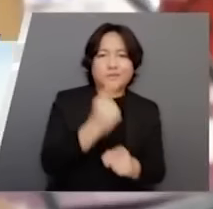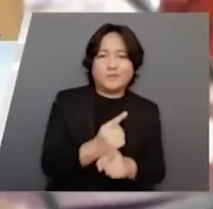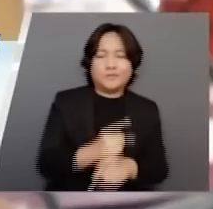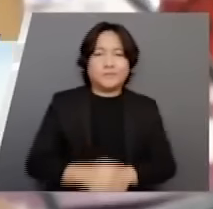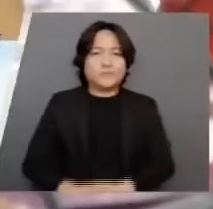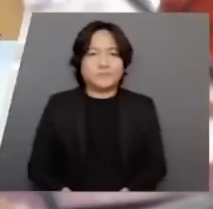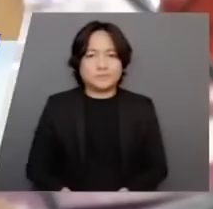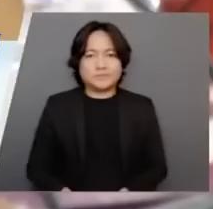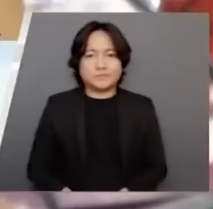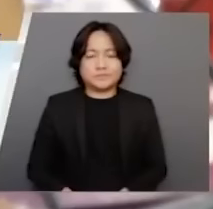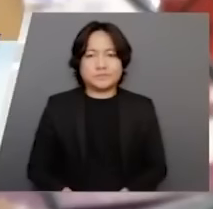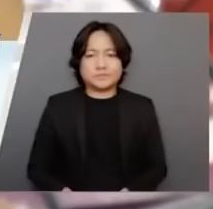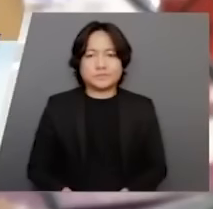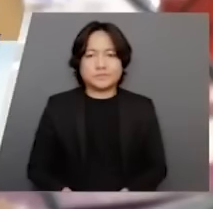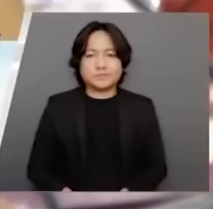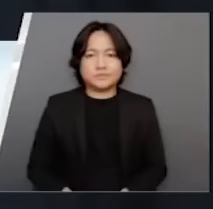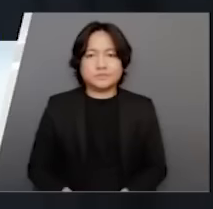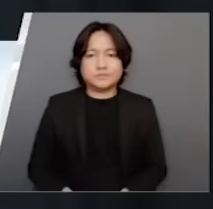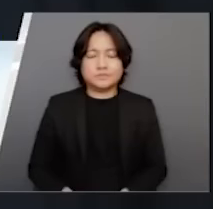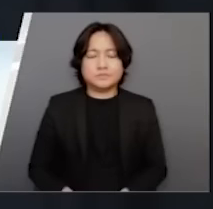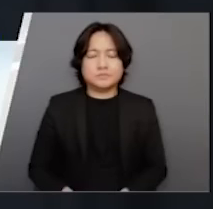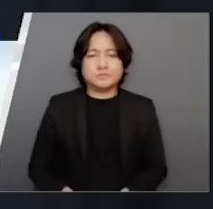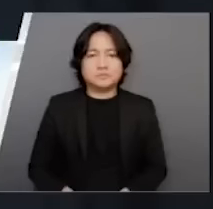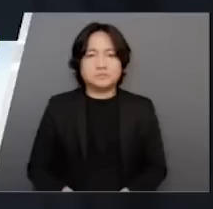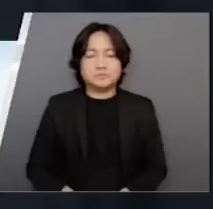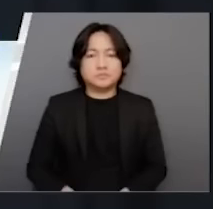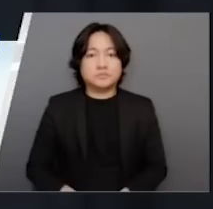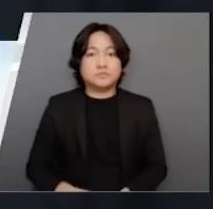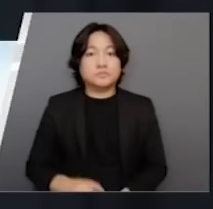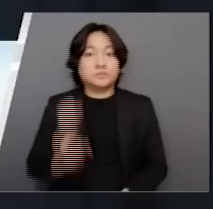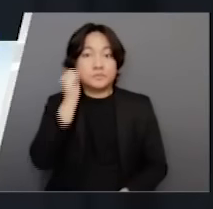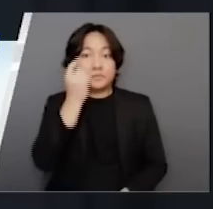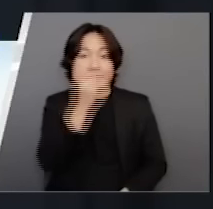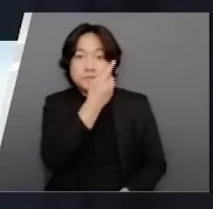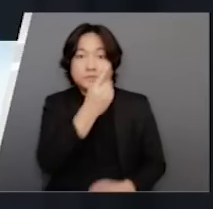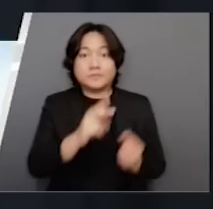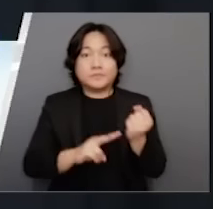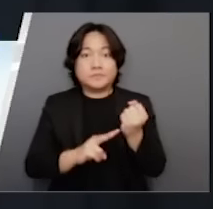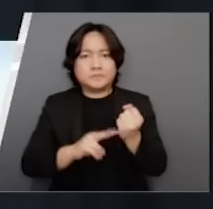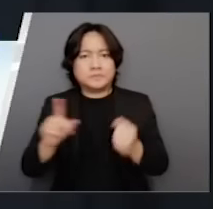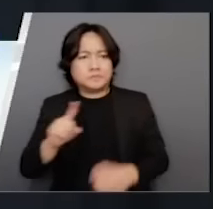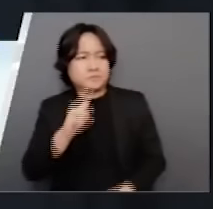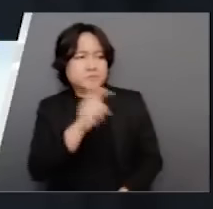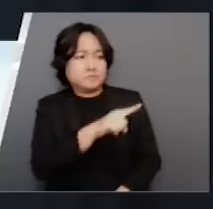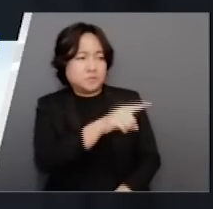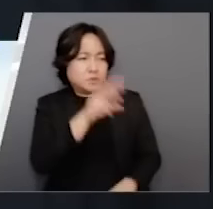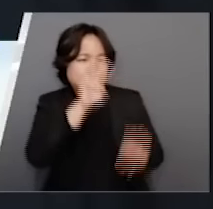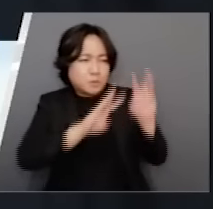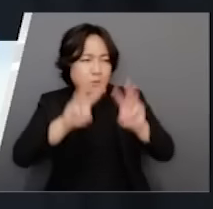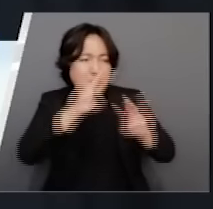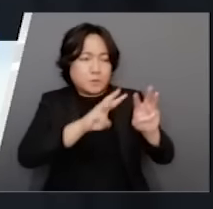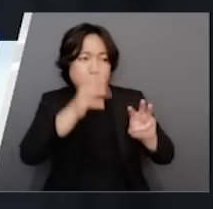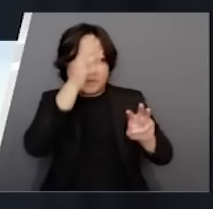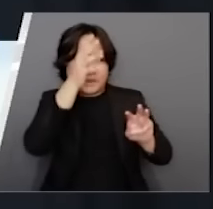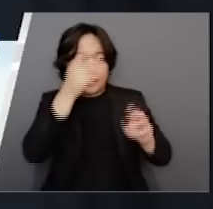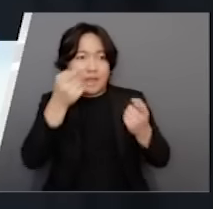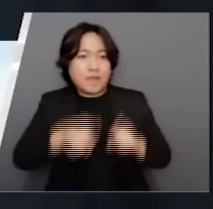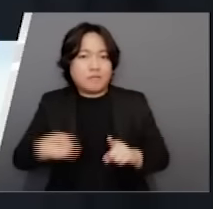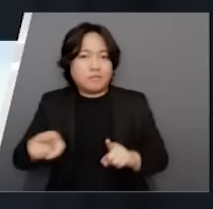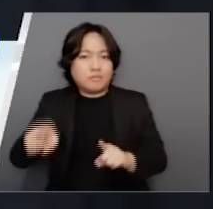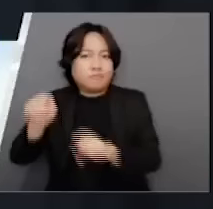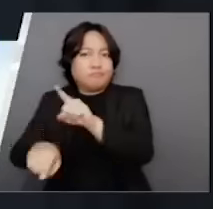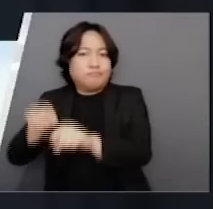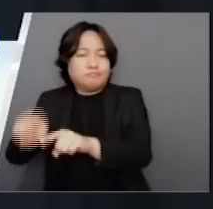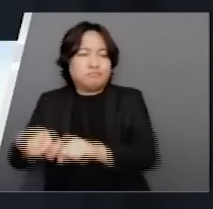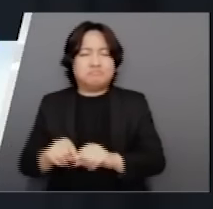tanungin kung nag-aalala ba siya sa ama, I don't think na pupunta siya dyan kung sa tingin niya hindi niya kaya